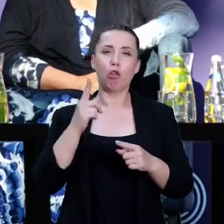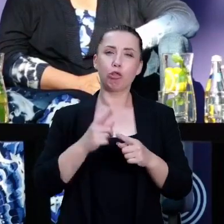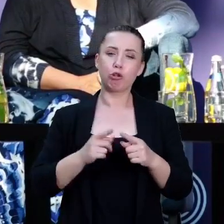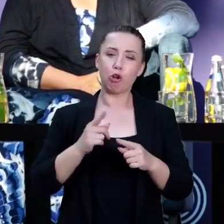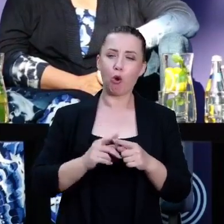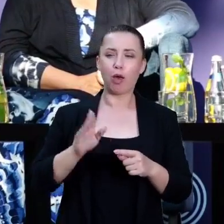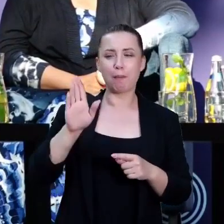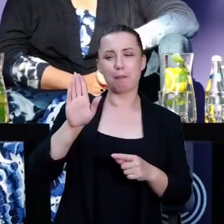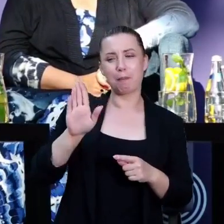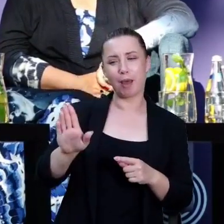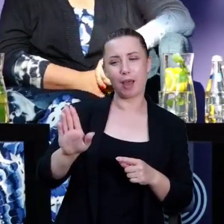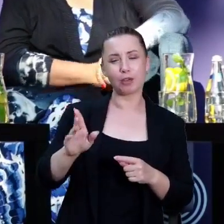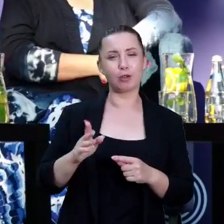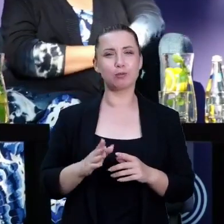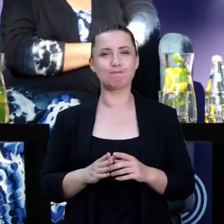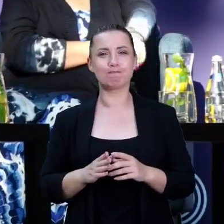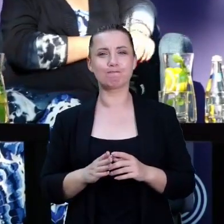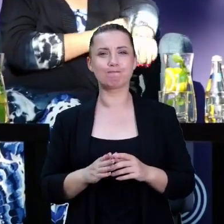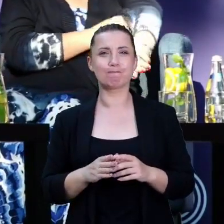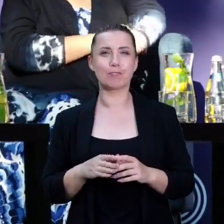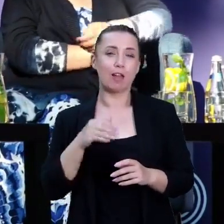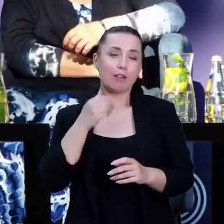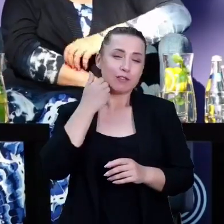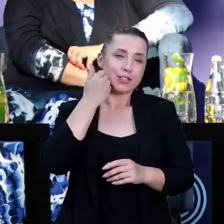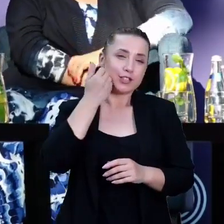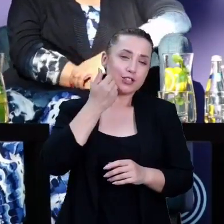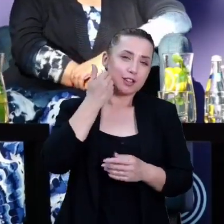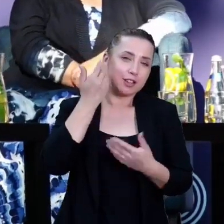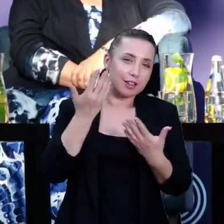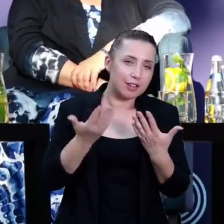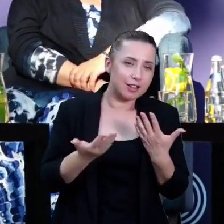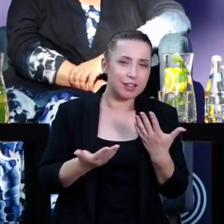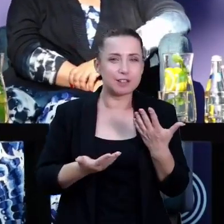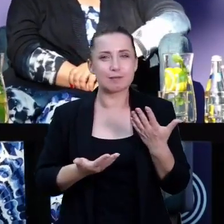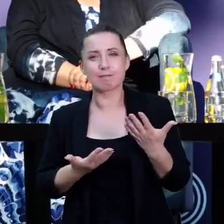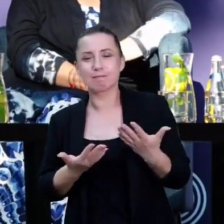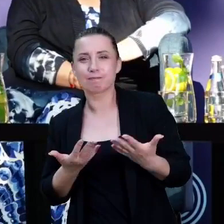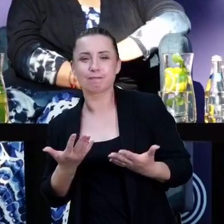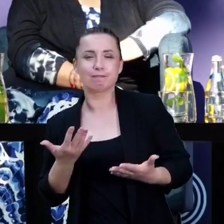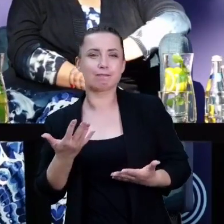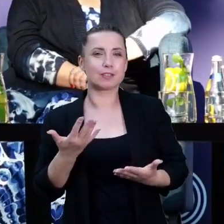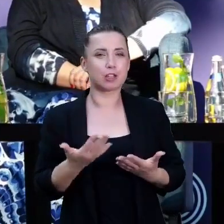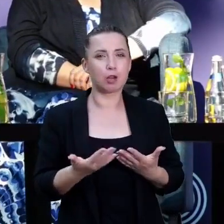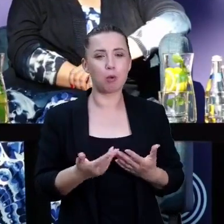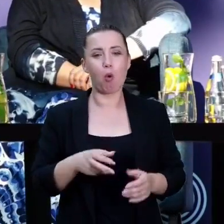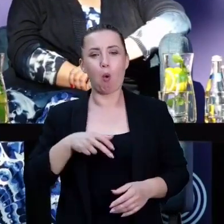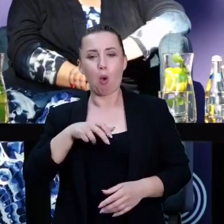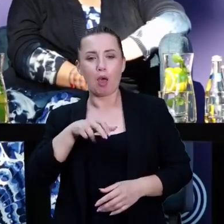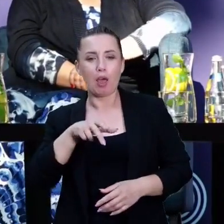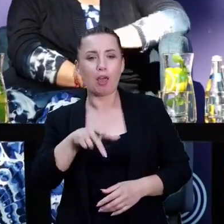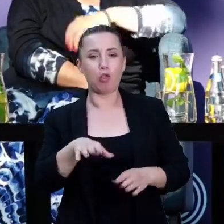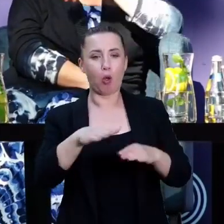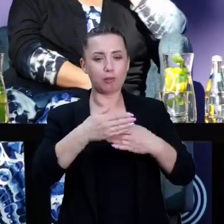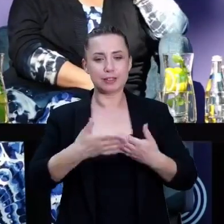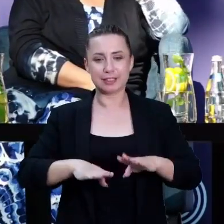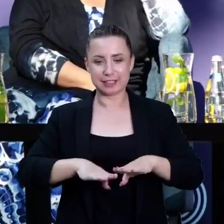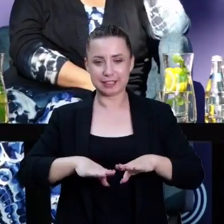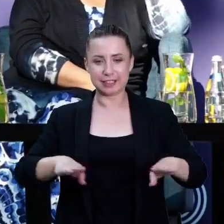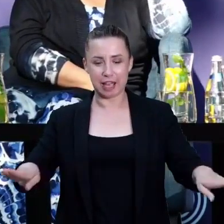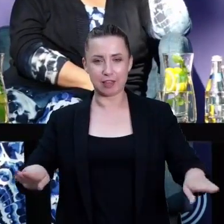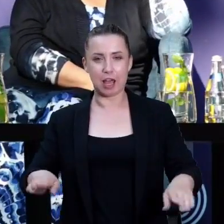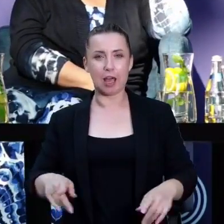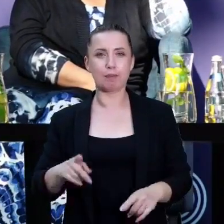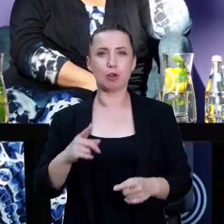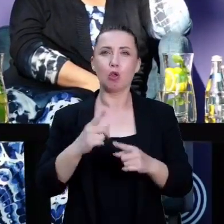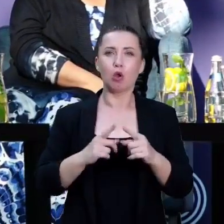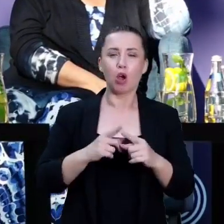rodzaj takiej nieśmiałości, prawda, jak one wychodzą po odebranie tej nagrody, to jakby